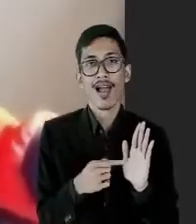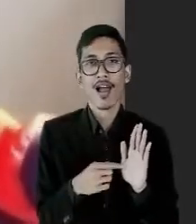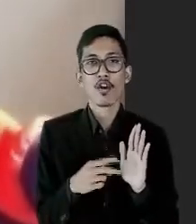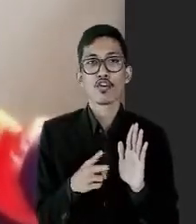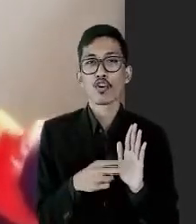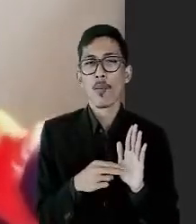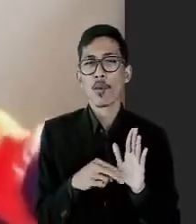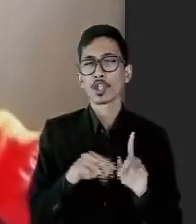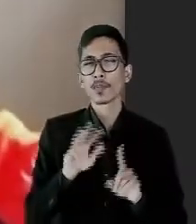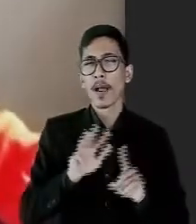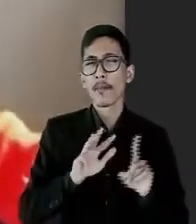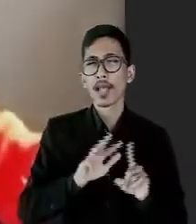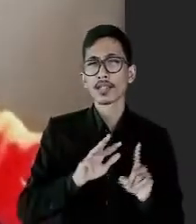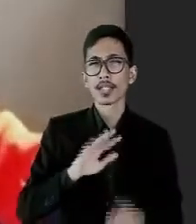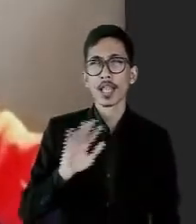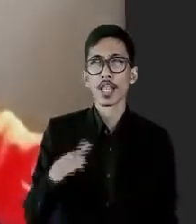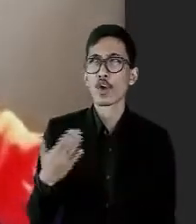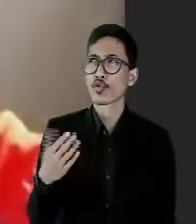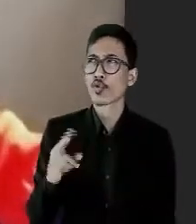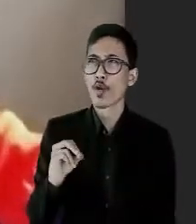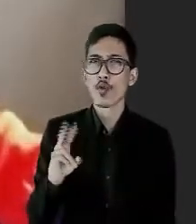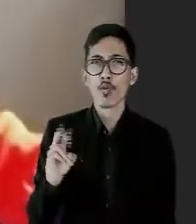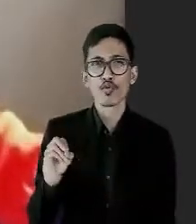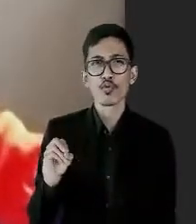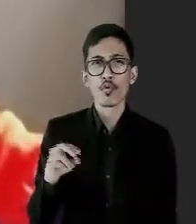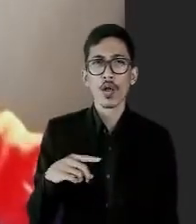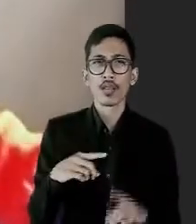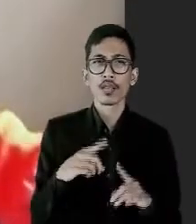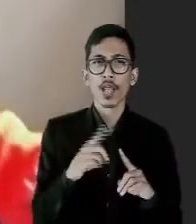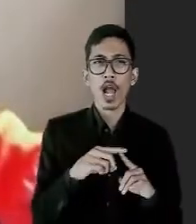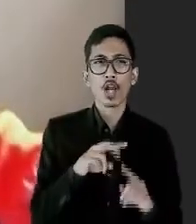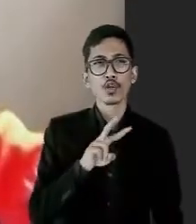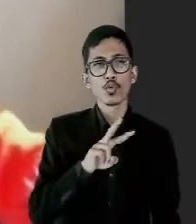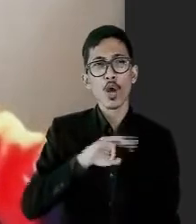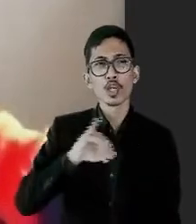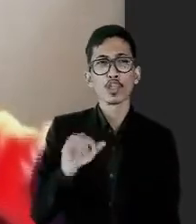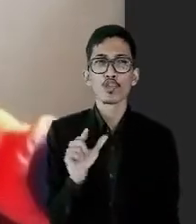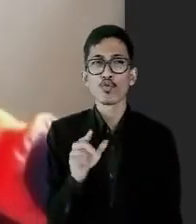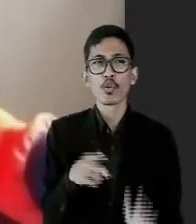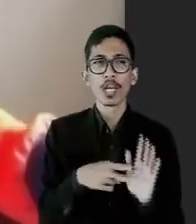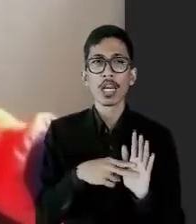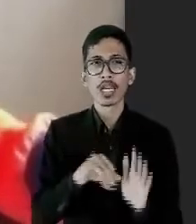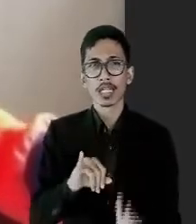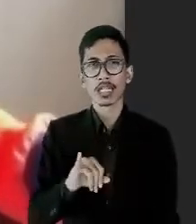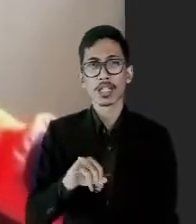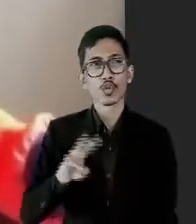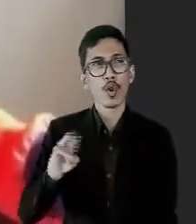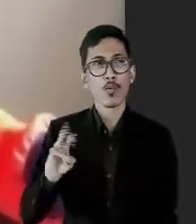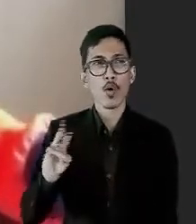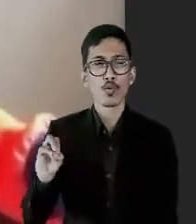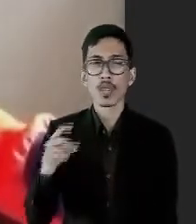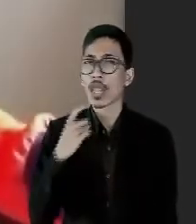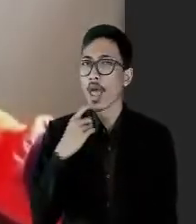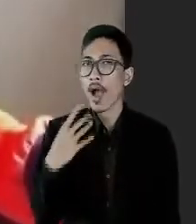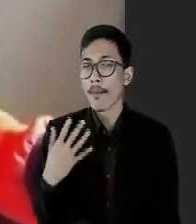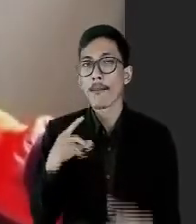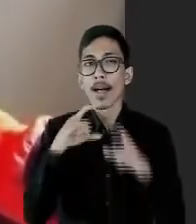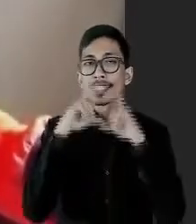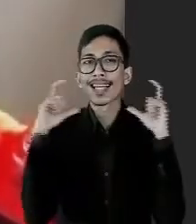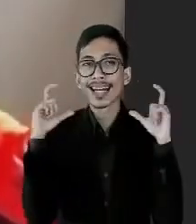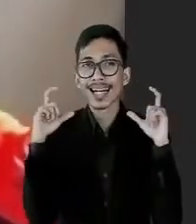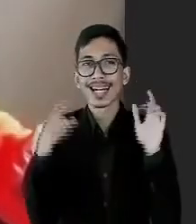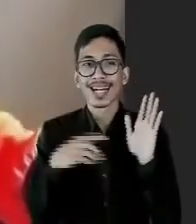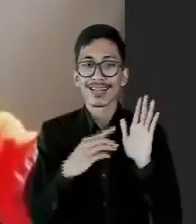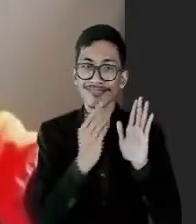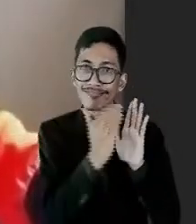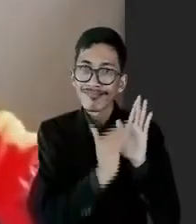nomor 19 tahun 2020 tanggal 2 Juni 2020 tentang penggunaan masker ya, bagi